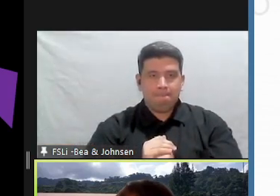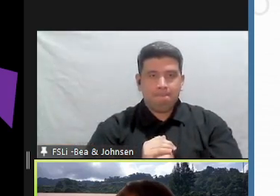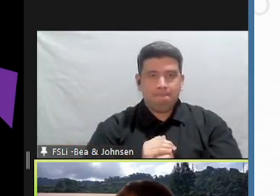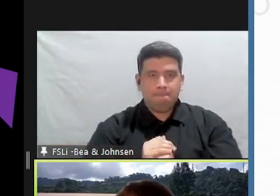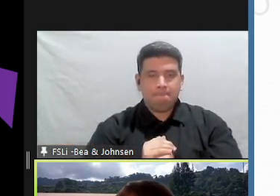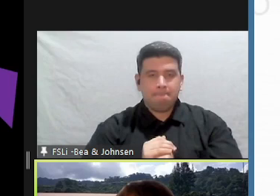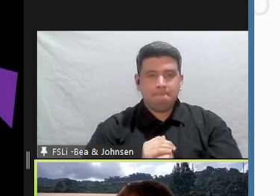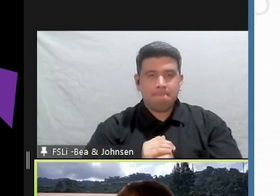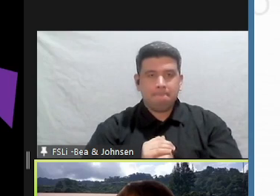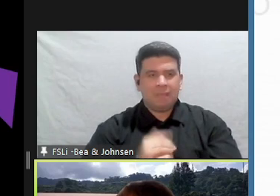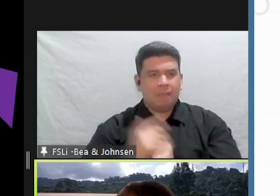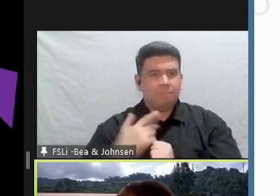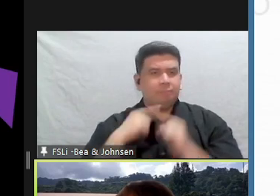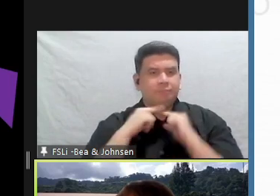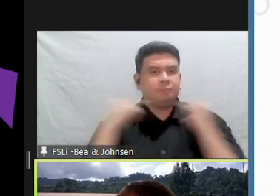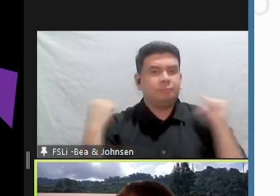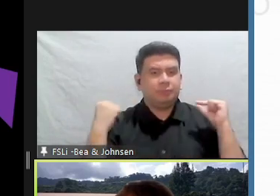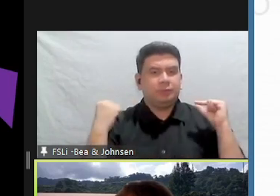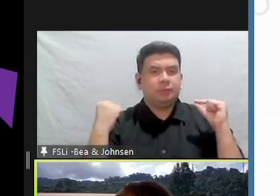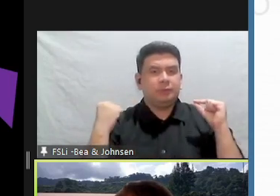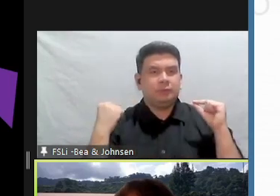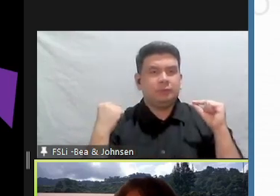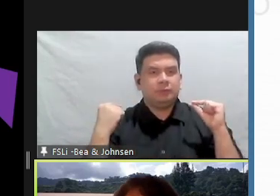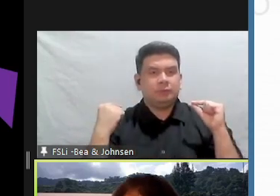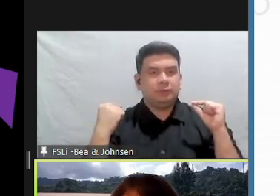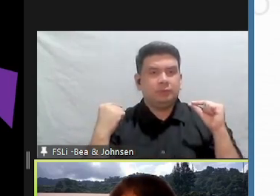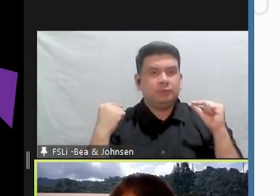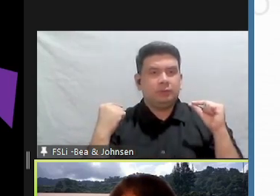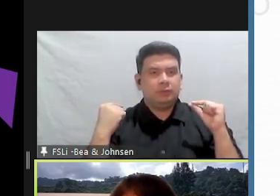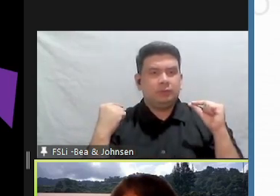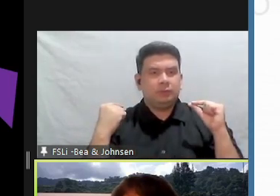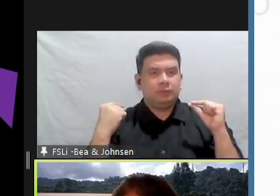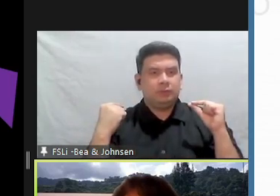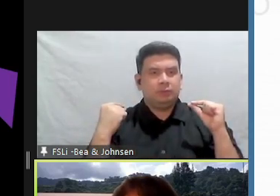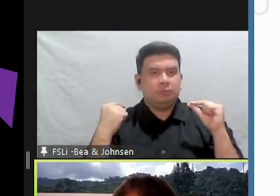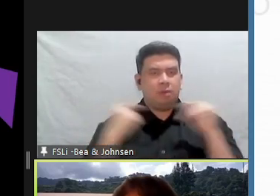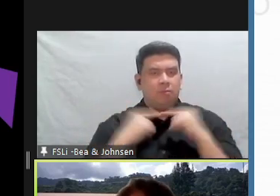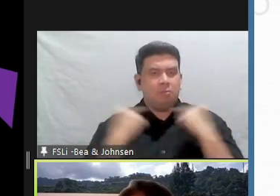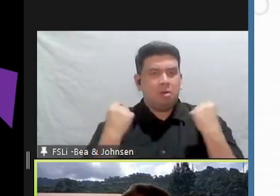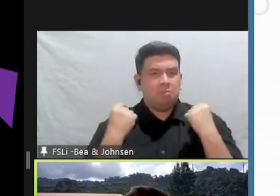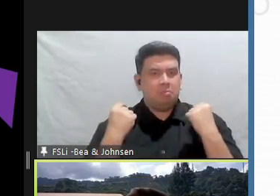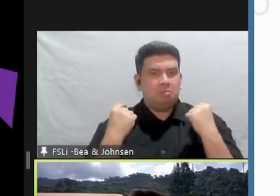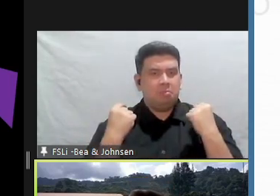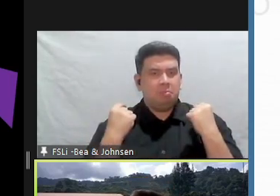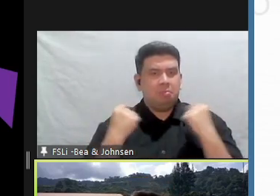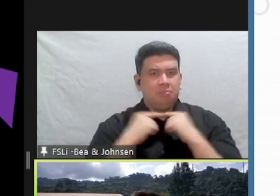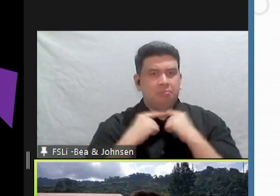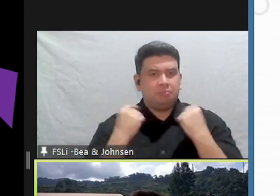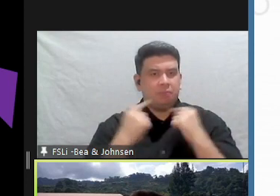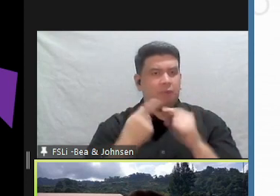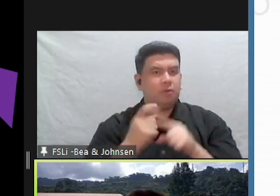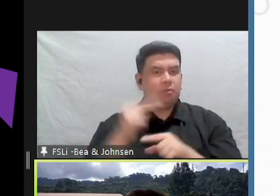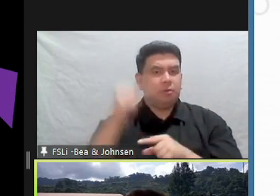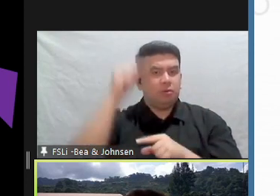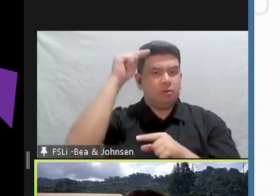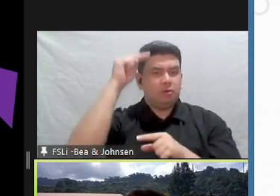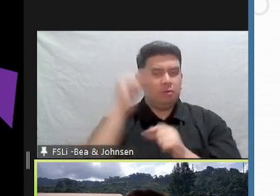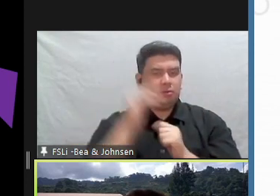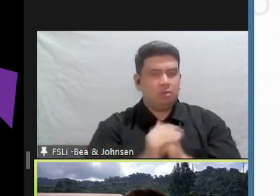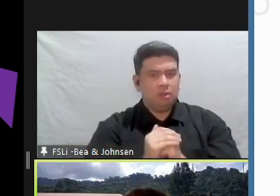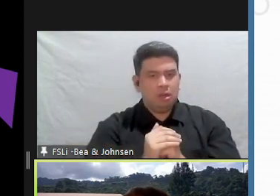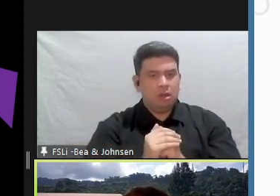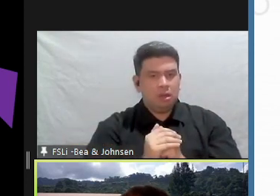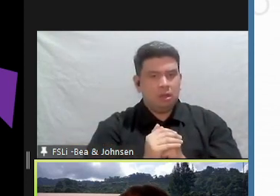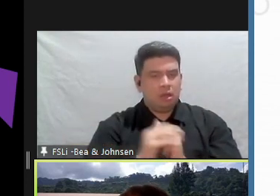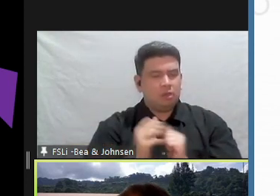ni Father... yung taga-Apo Palamguan, ano, na mayroong 200 schools sa Mindanao